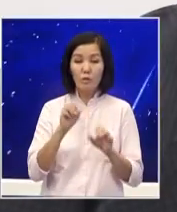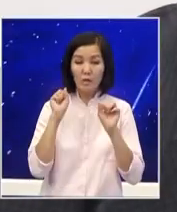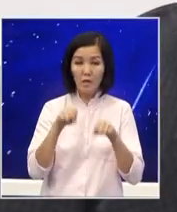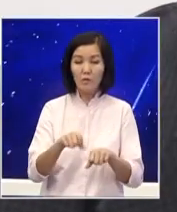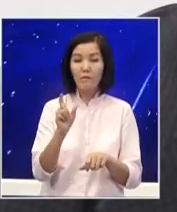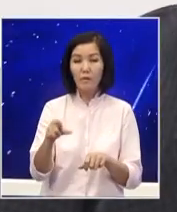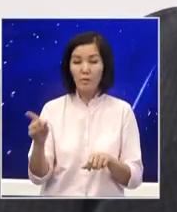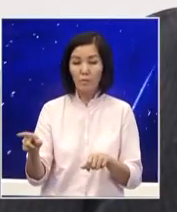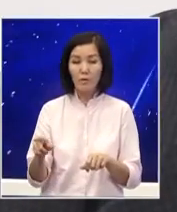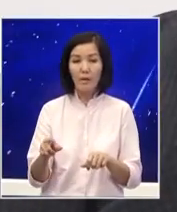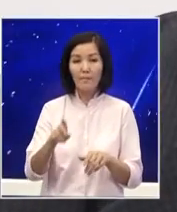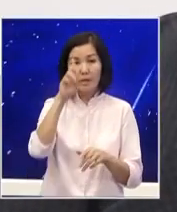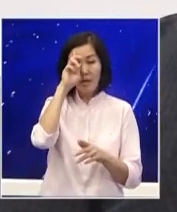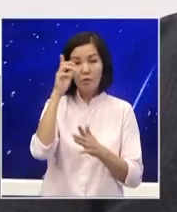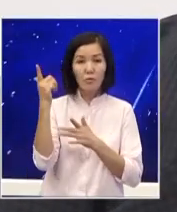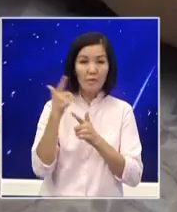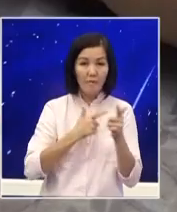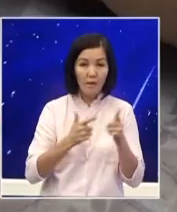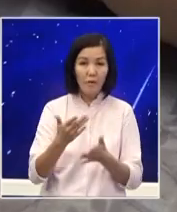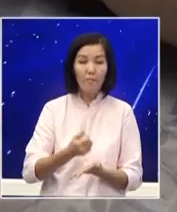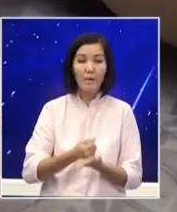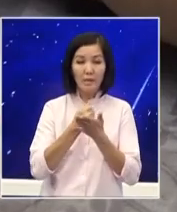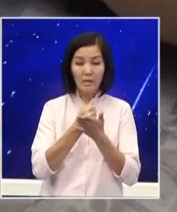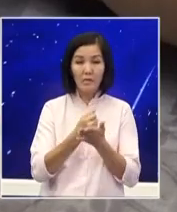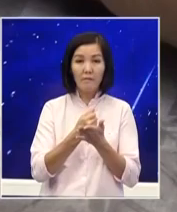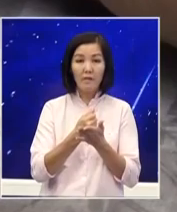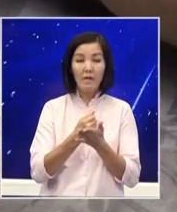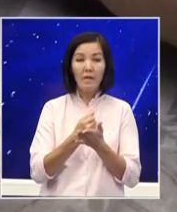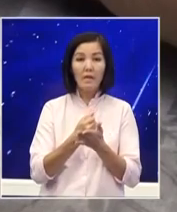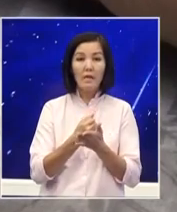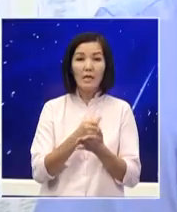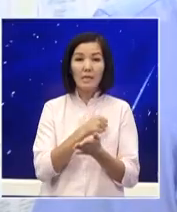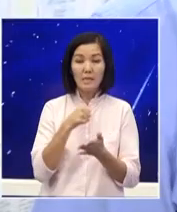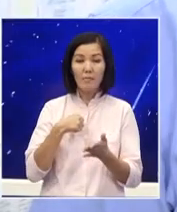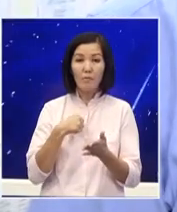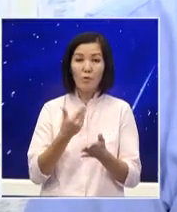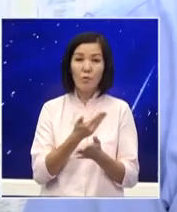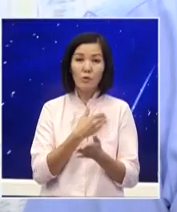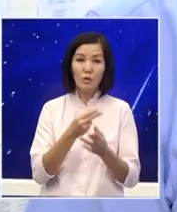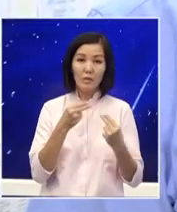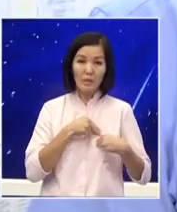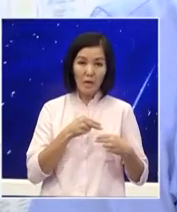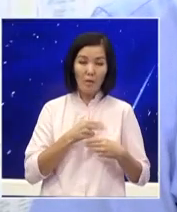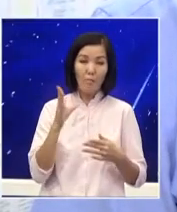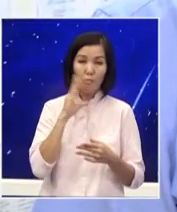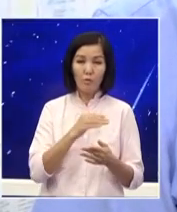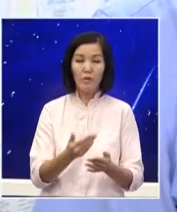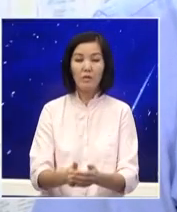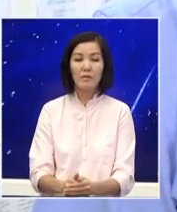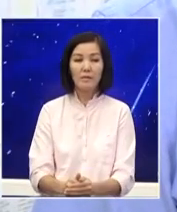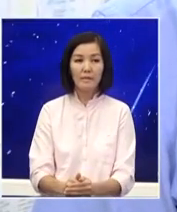безработного государство готово поддержать тех кто не сидит сложа руки и хочет самостоятельно зарабатывать программе back